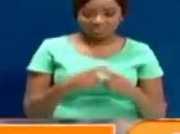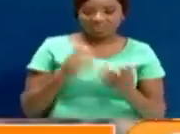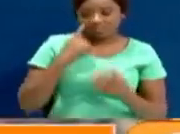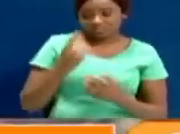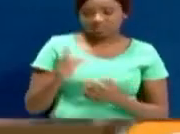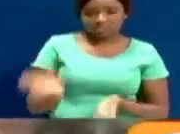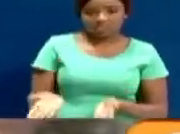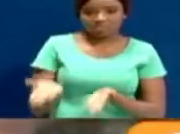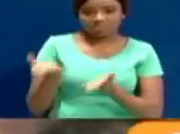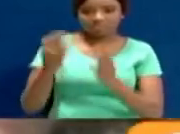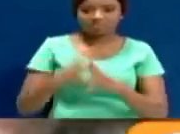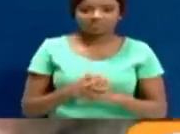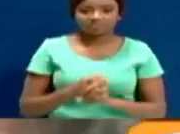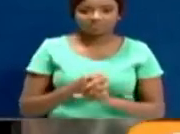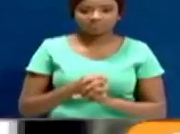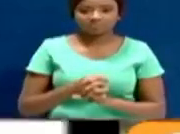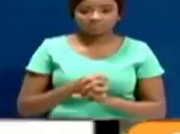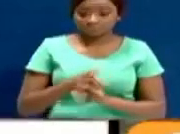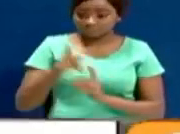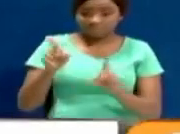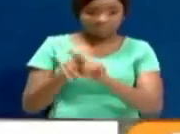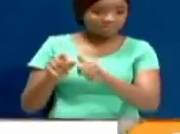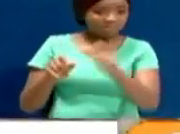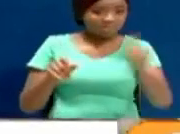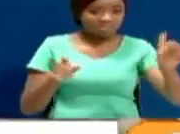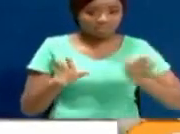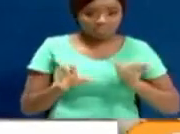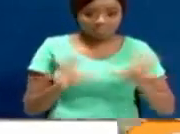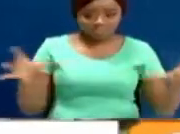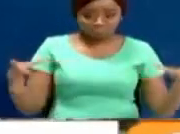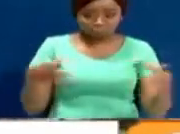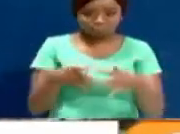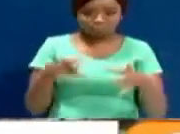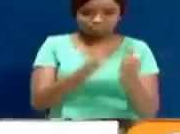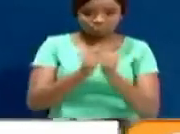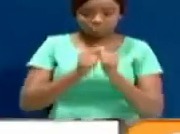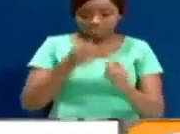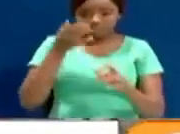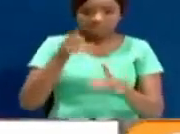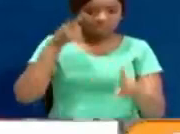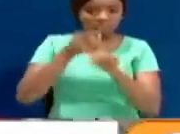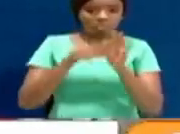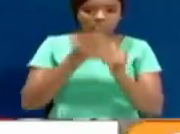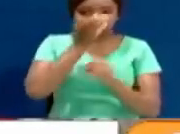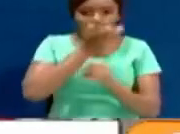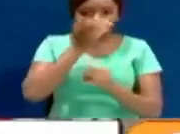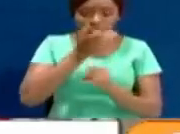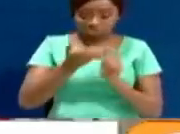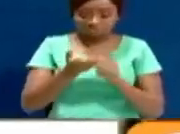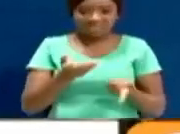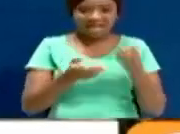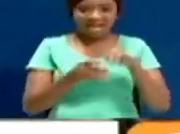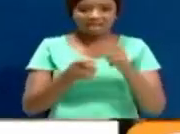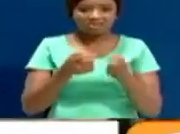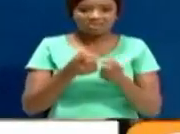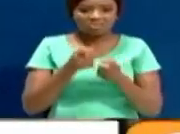ameimprove. Sofia pamoja na wanawake wengine hukongamana katika kijiji cha Cheptebo kupokea uji ulioongezwa